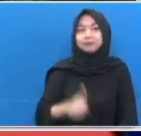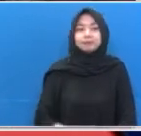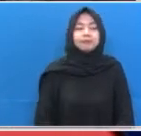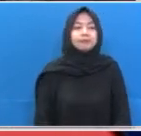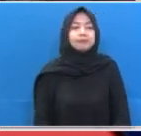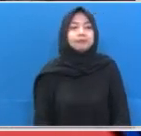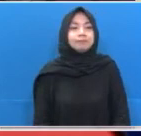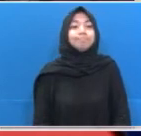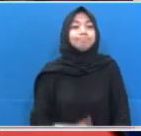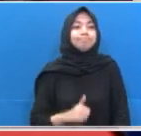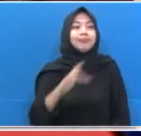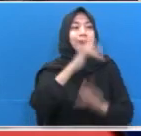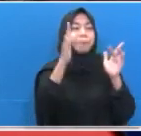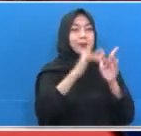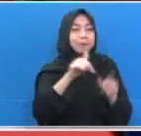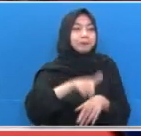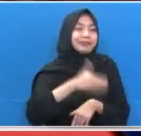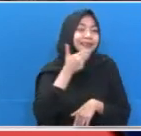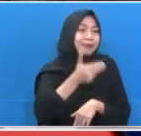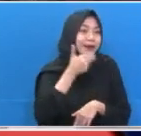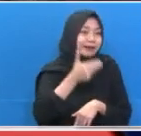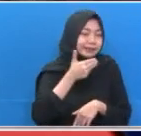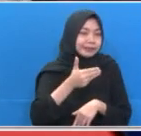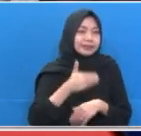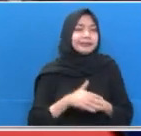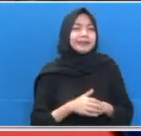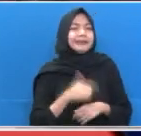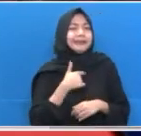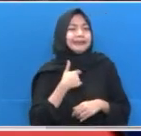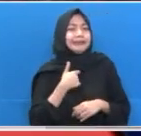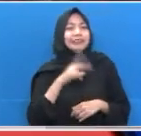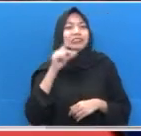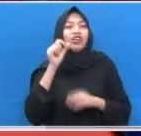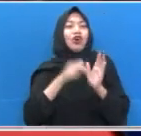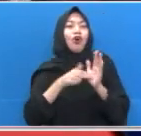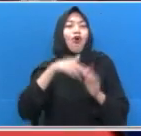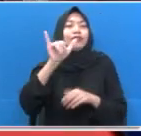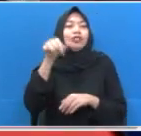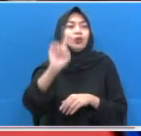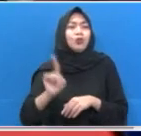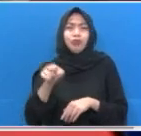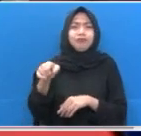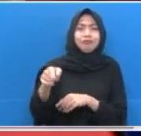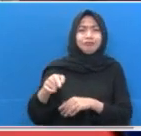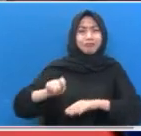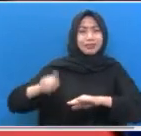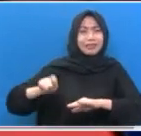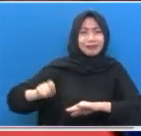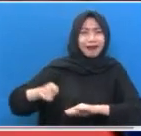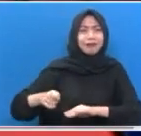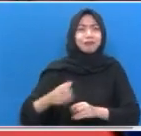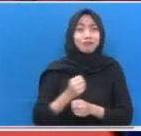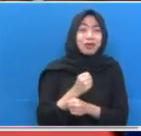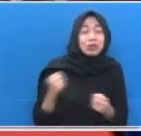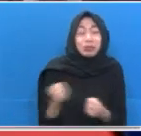Terima kasih sudah bergabung bersama saya Nitya di Kompas malam saya ke Bu Roni dulu Bu Roni ini kejutan seperti apa yang kami Perlihatkan di